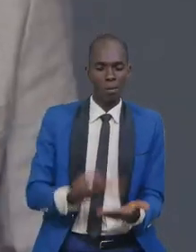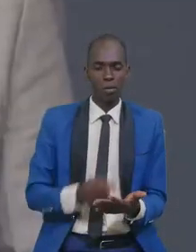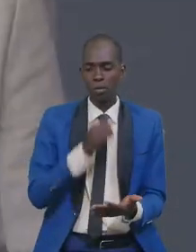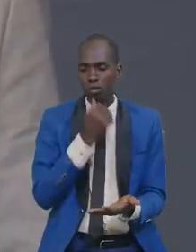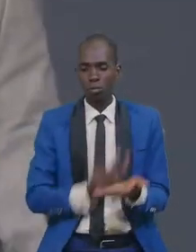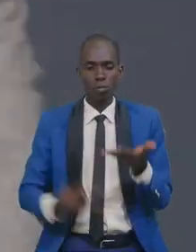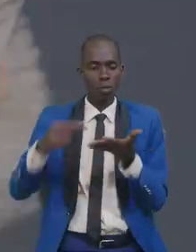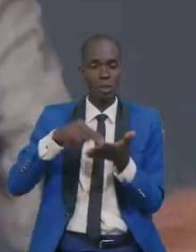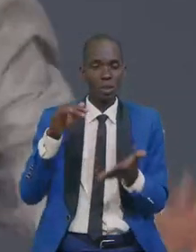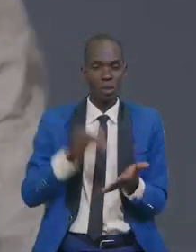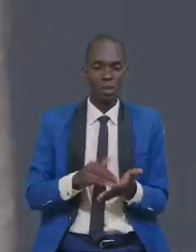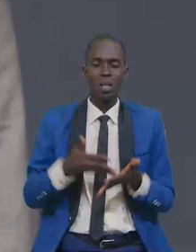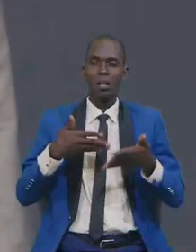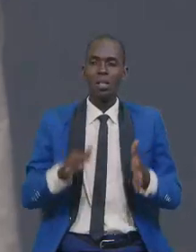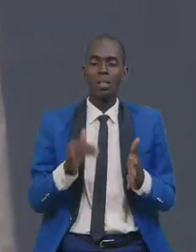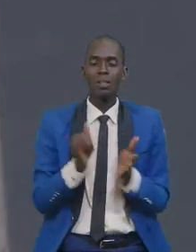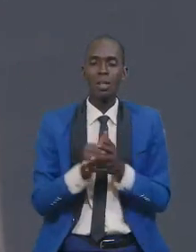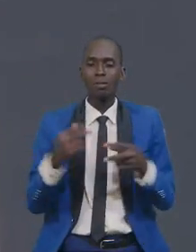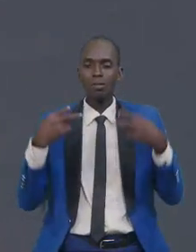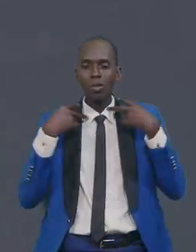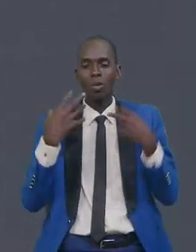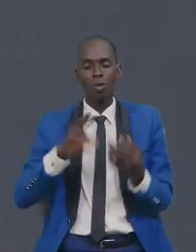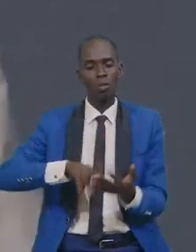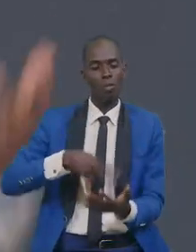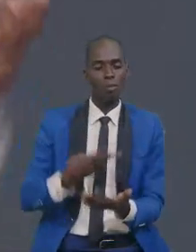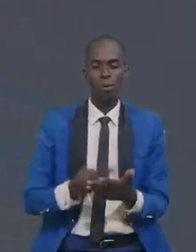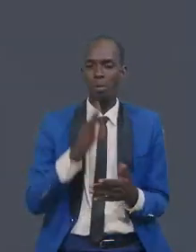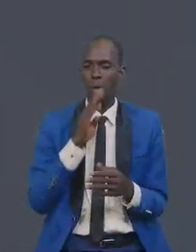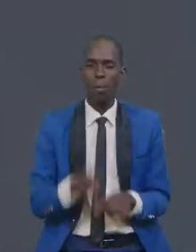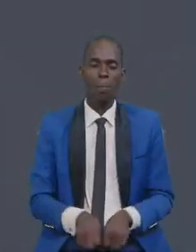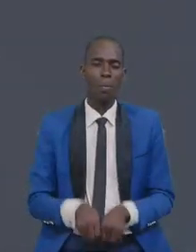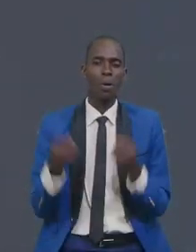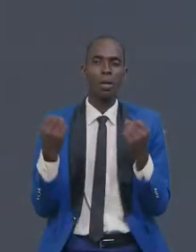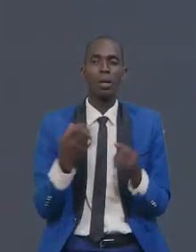Et demeurer dans l'état. Que ce joug soit brisé.